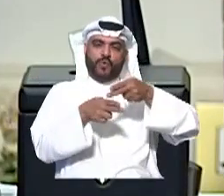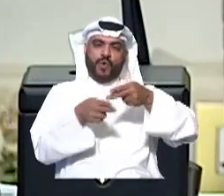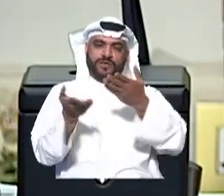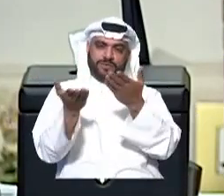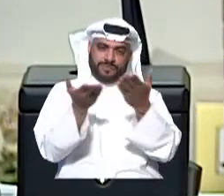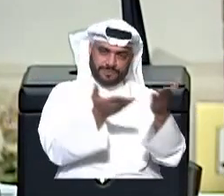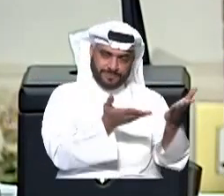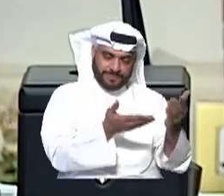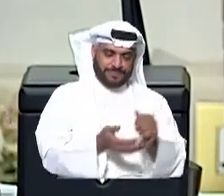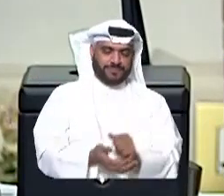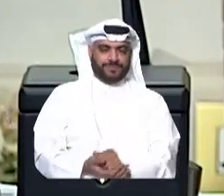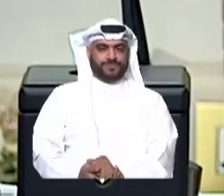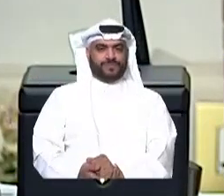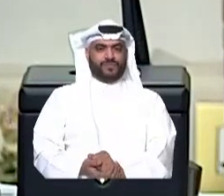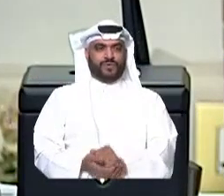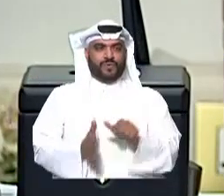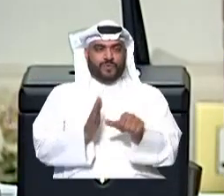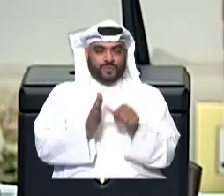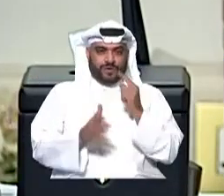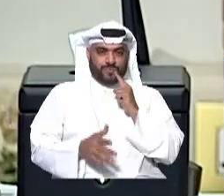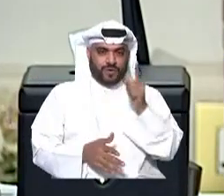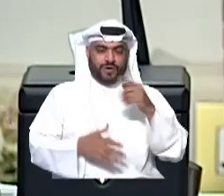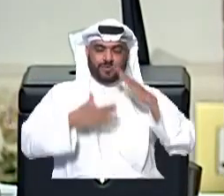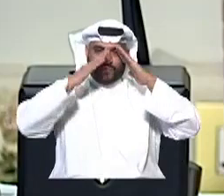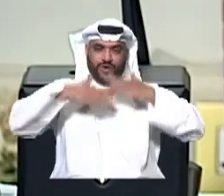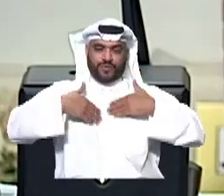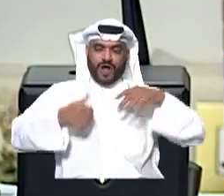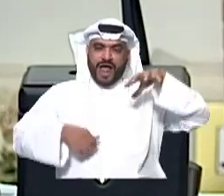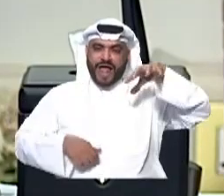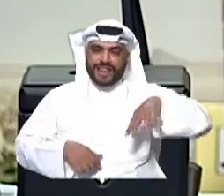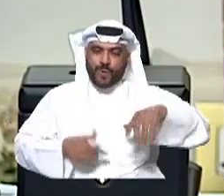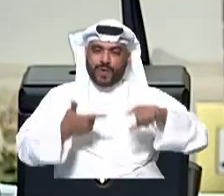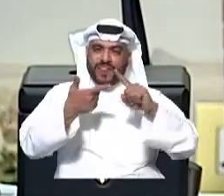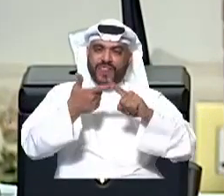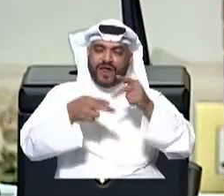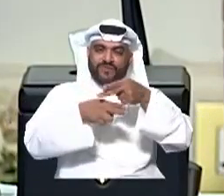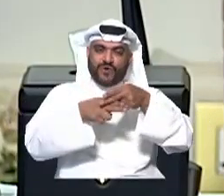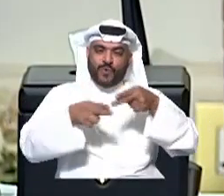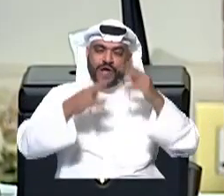وأرحب بكم في بلدكم الثاني دولة الكويت،